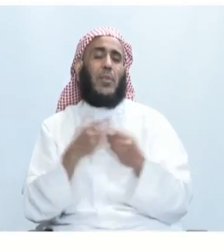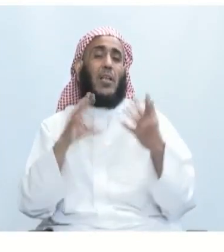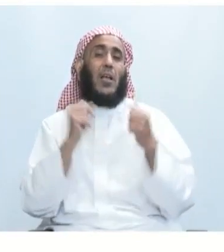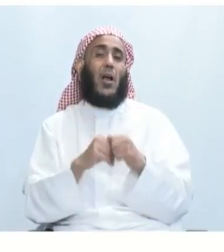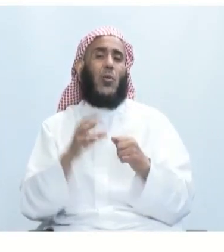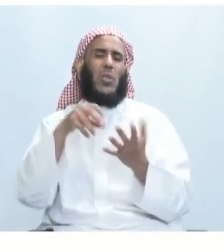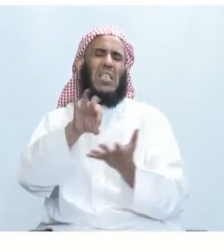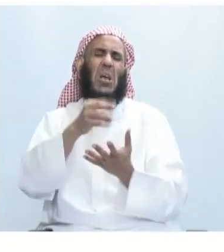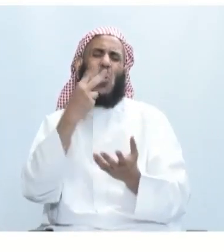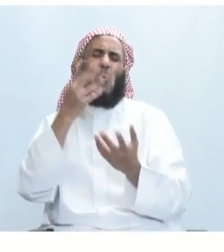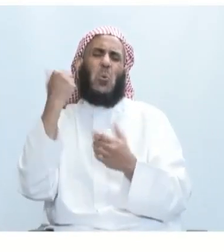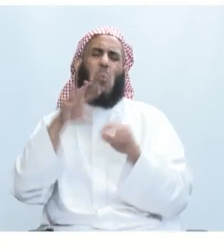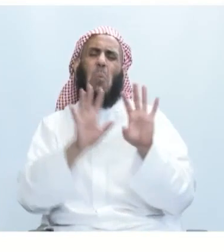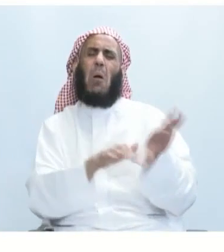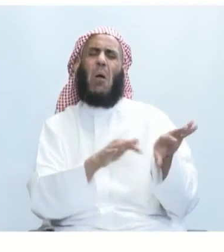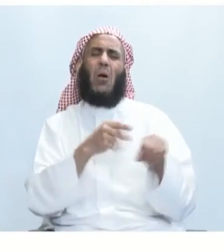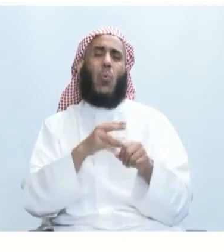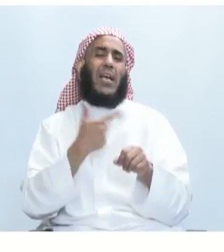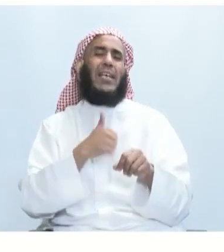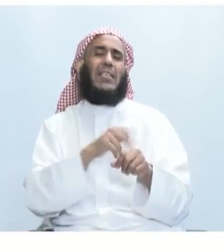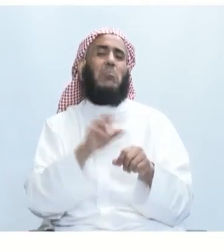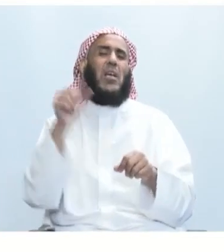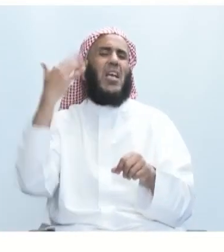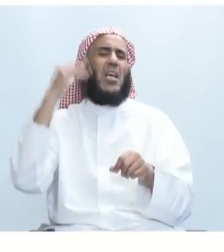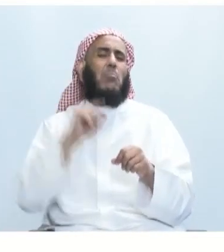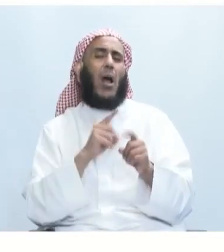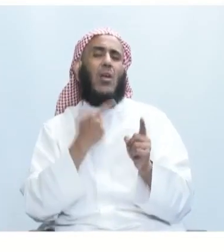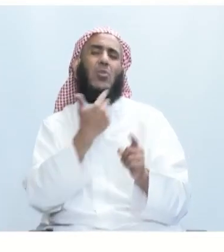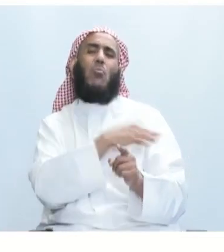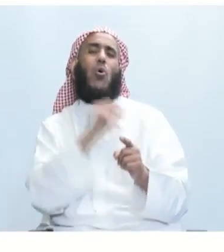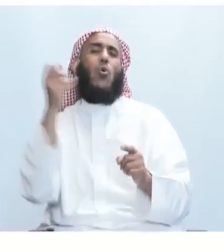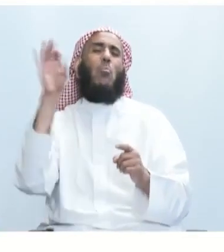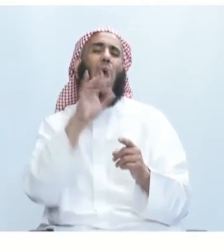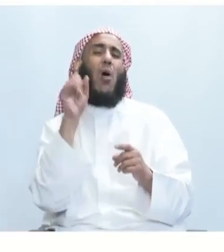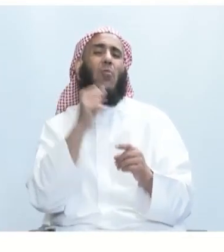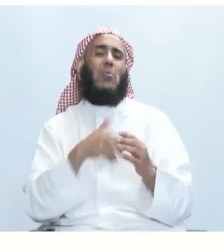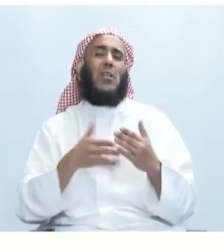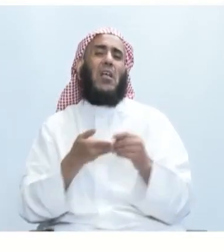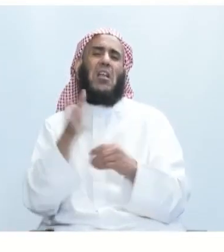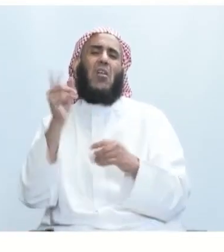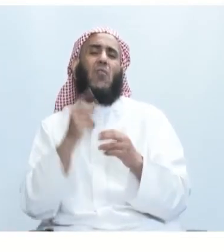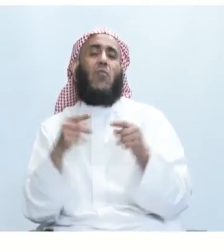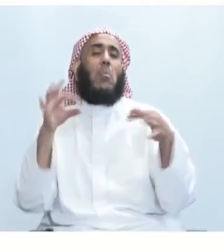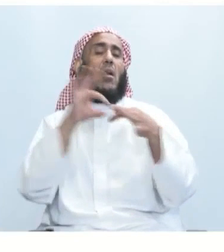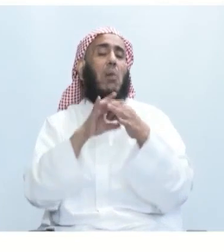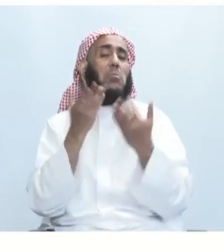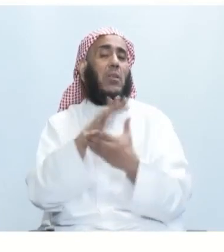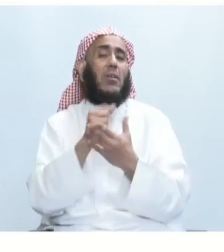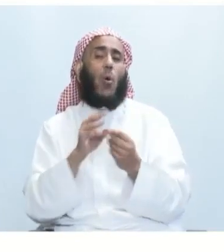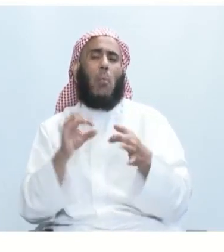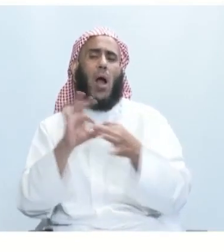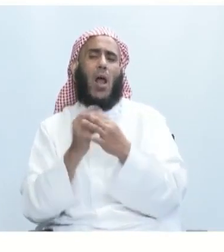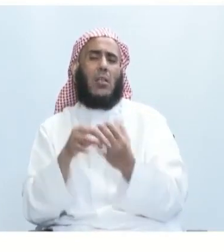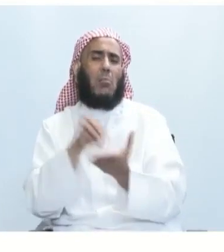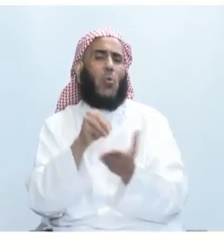الديار جوره وبقاياها ويختار اسم امراه يكنها ام اوفى ثم يتحدث عن الرحله فما الرابط بين كل ذلك وما علاقه